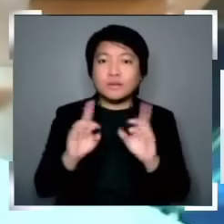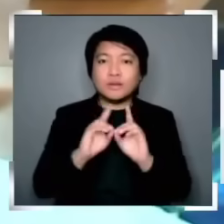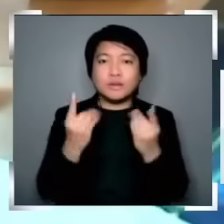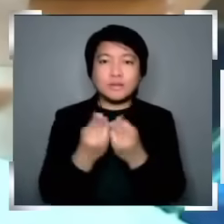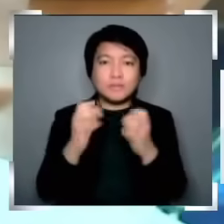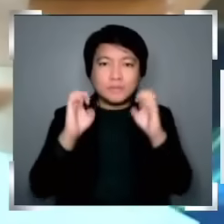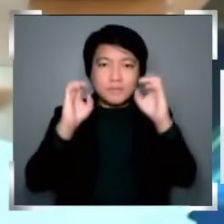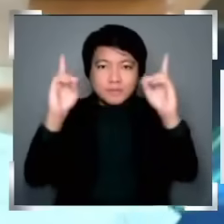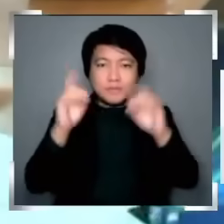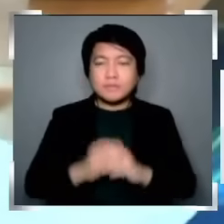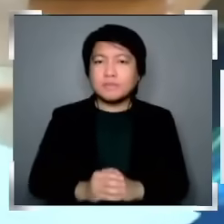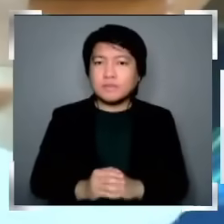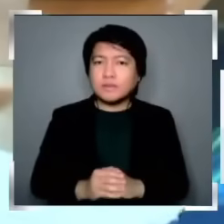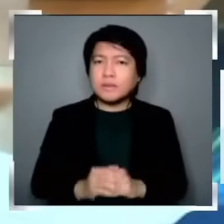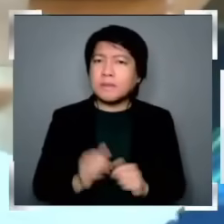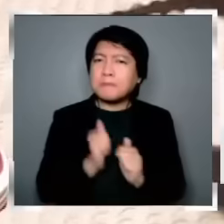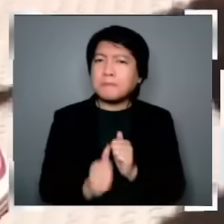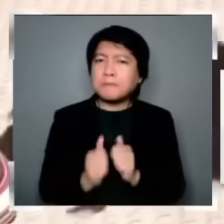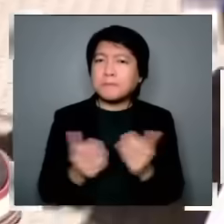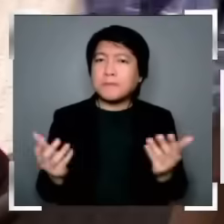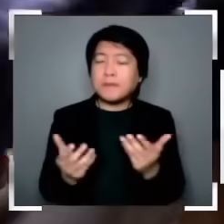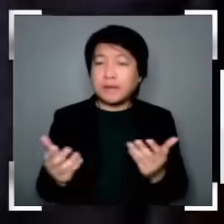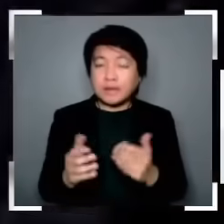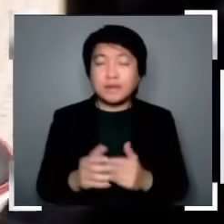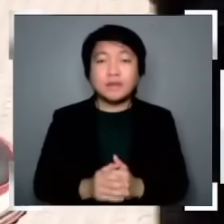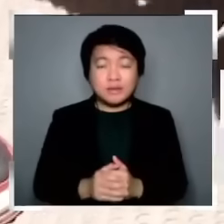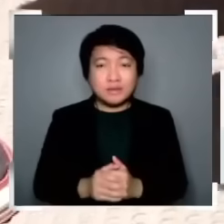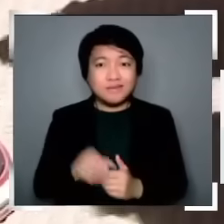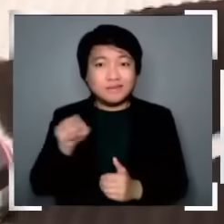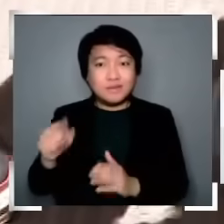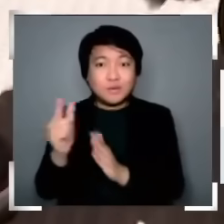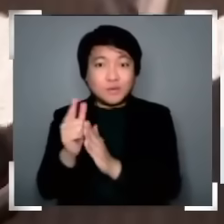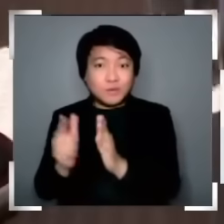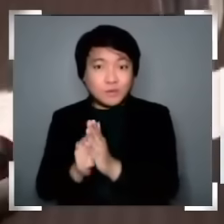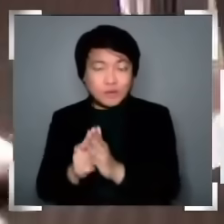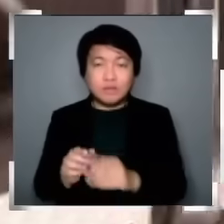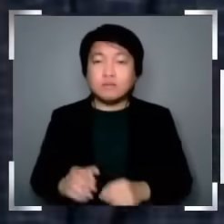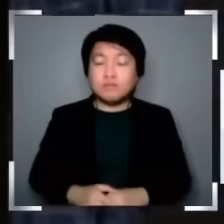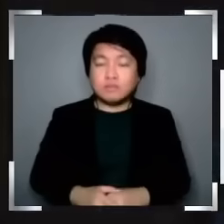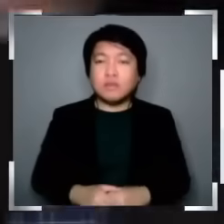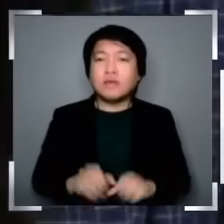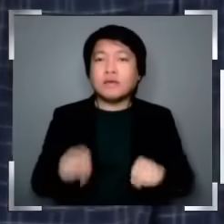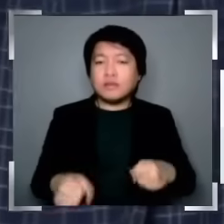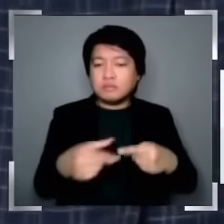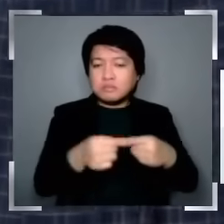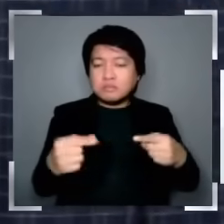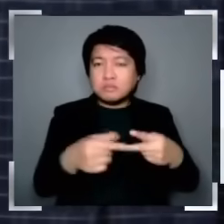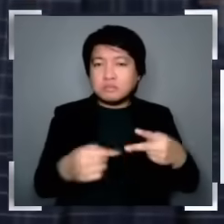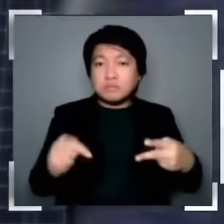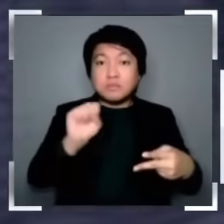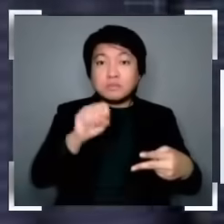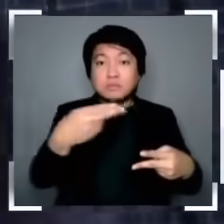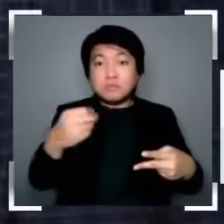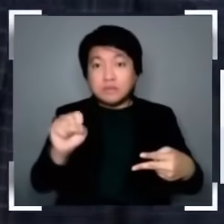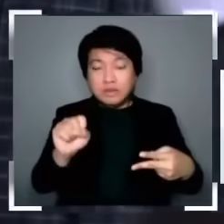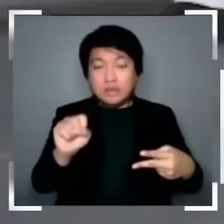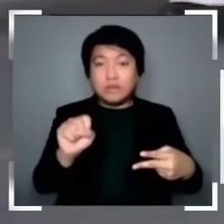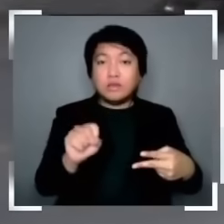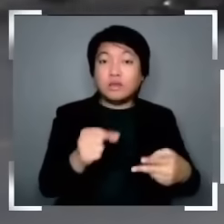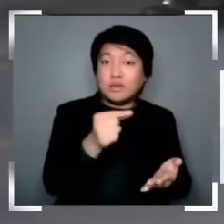ng panukalang Education Pathways Act, hindi na kailangan mag-senior high school para makapasok sa Technical Vocational Program ng